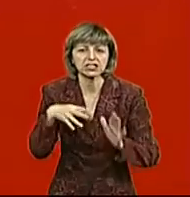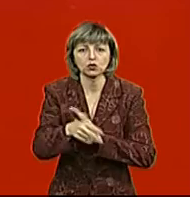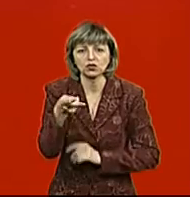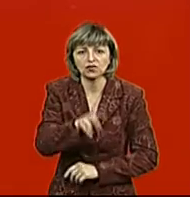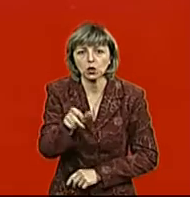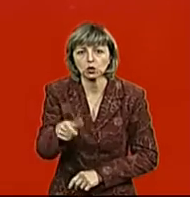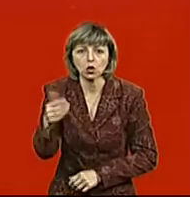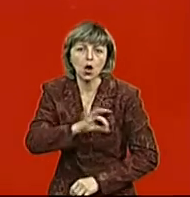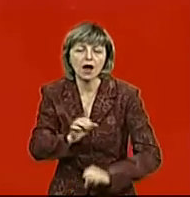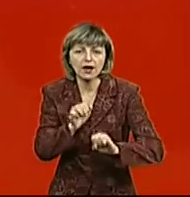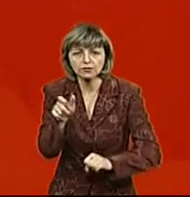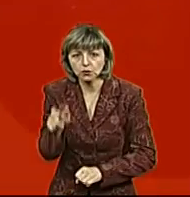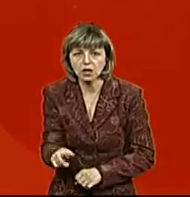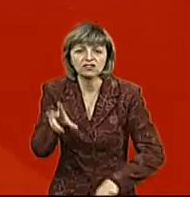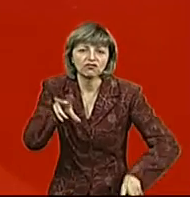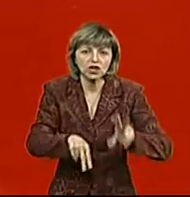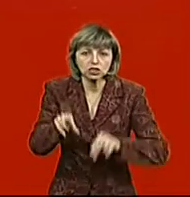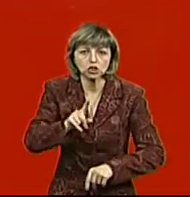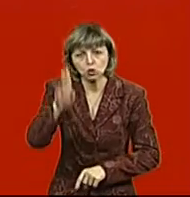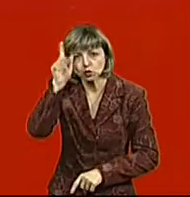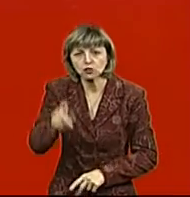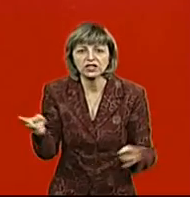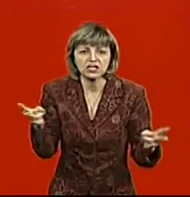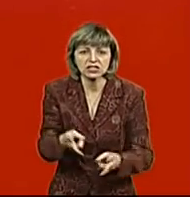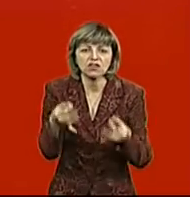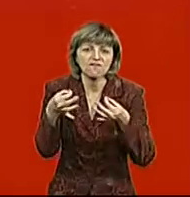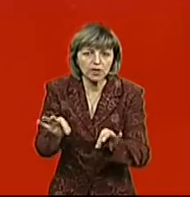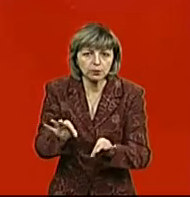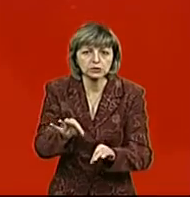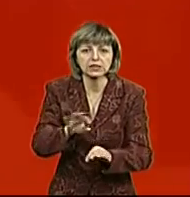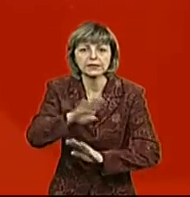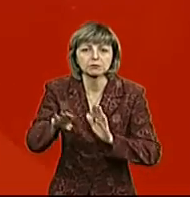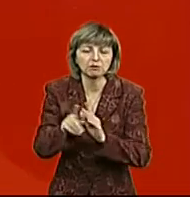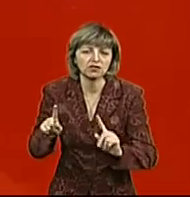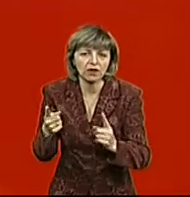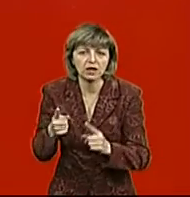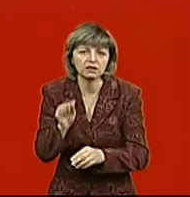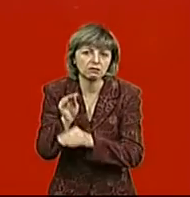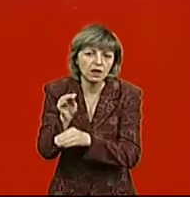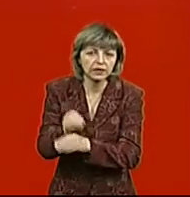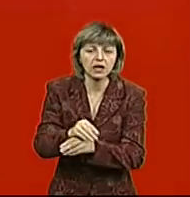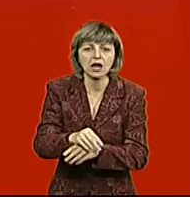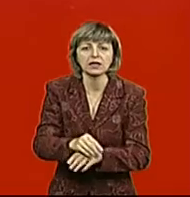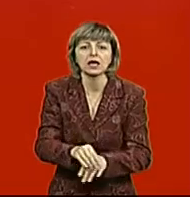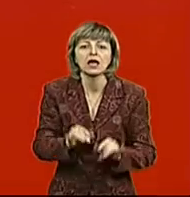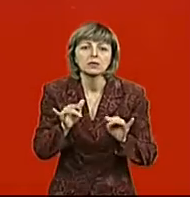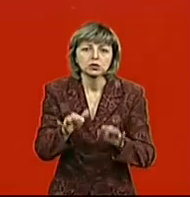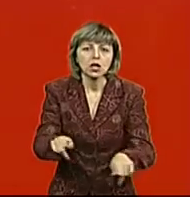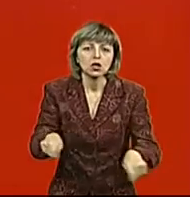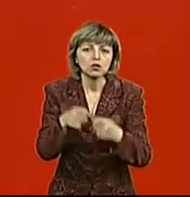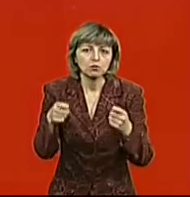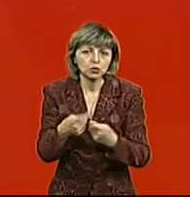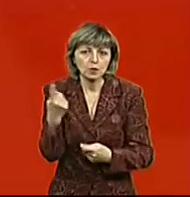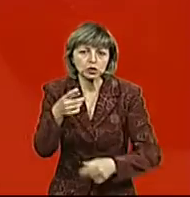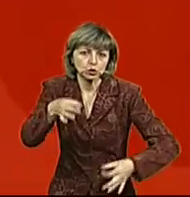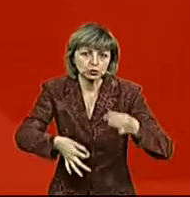Його адвокат Анатолій Бакаєвич вважає, що чоловіка слід випустити з-під варти і нарікає на процесуальні порушення судом першої